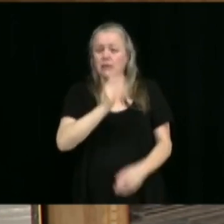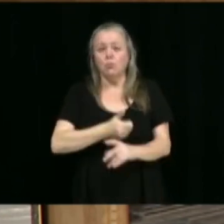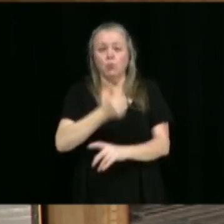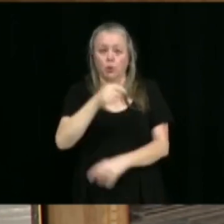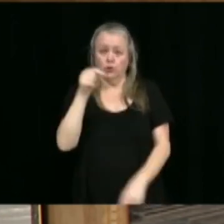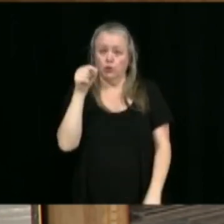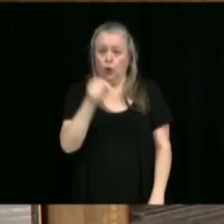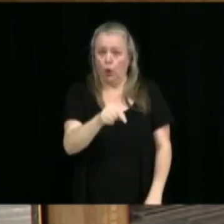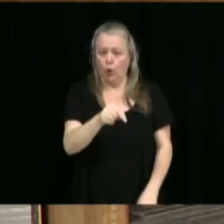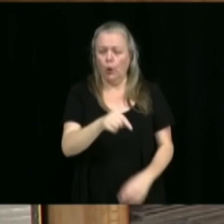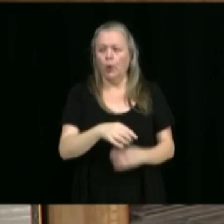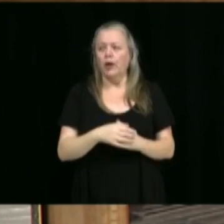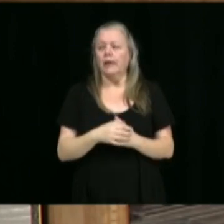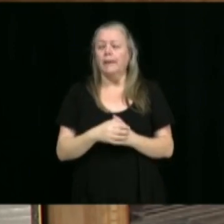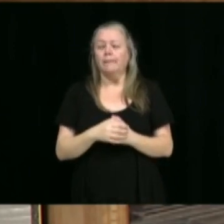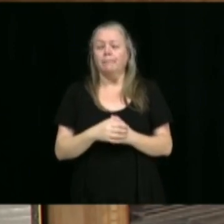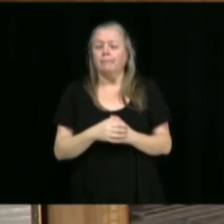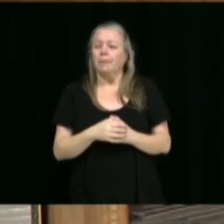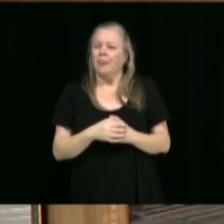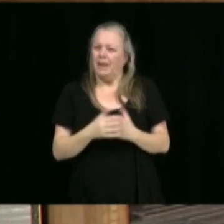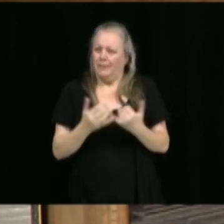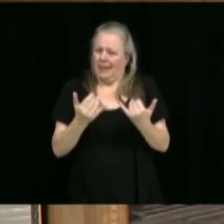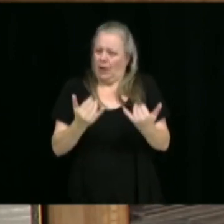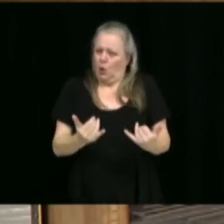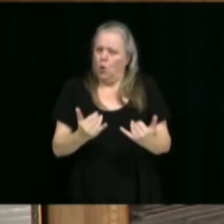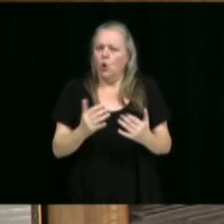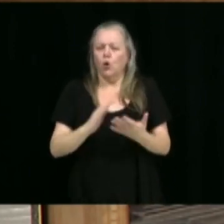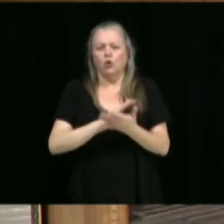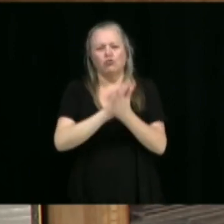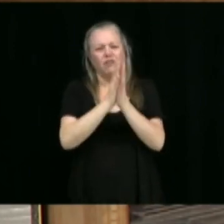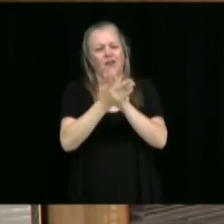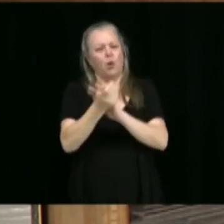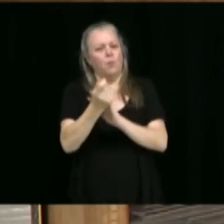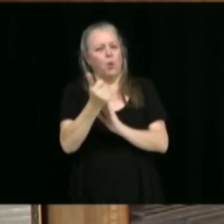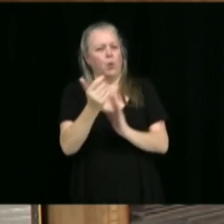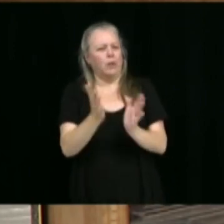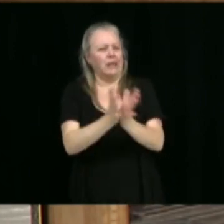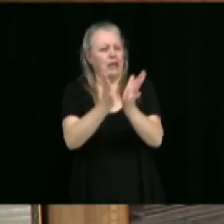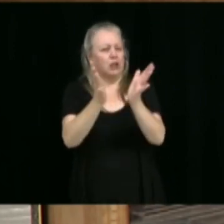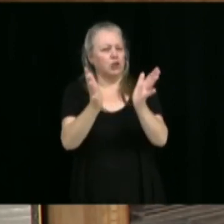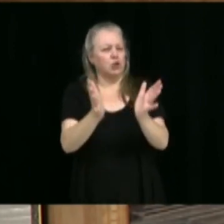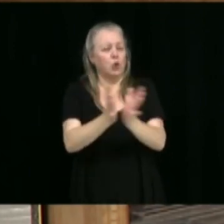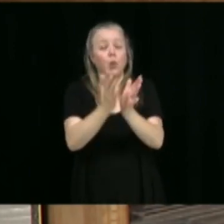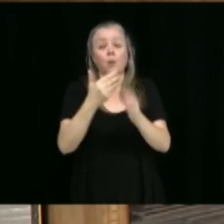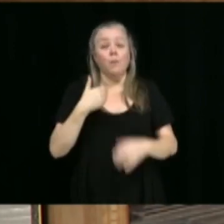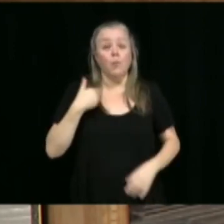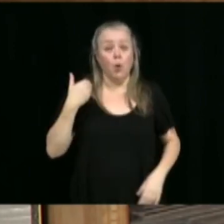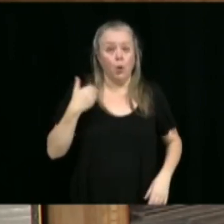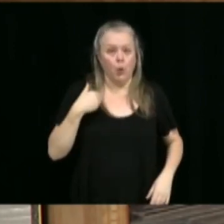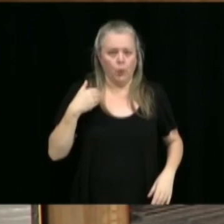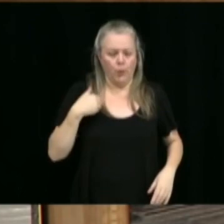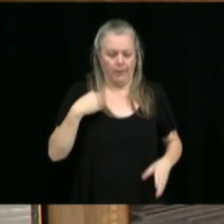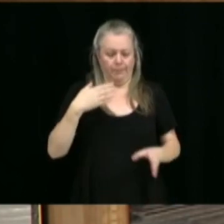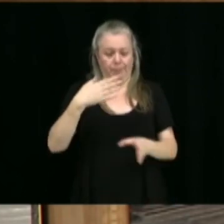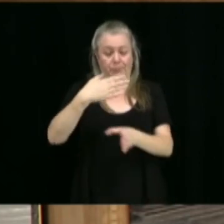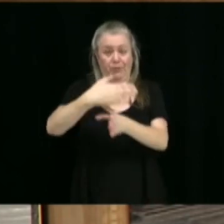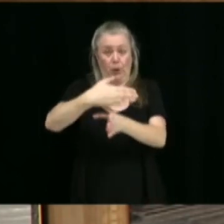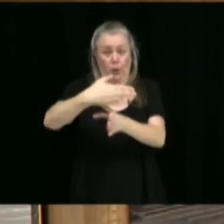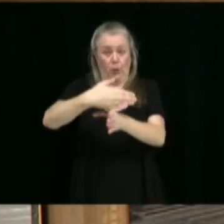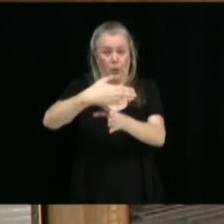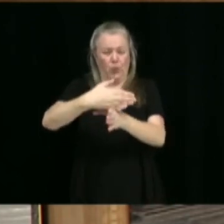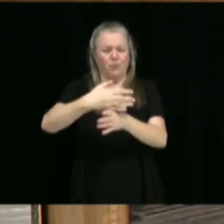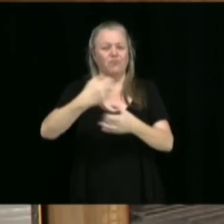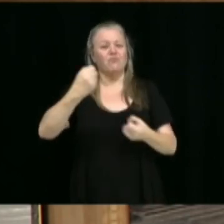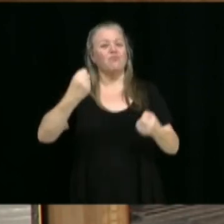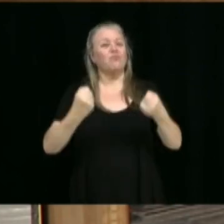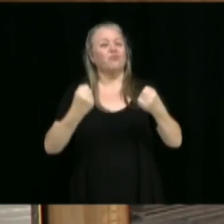part. Puis, ça en est rendu un petit peu dangereux parce que sur les 2 coins de rue, les automobilistes